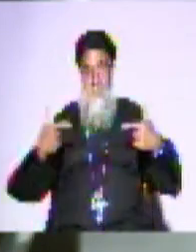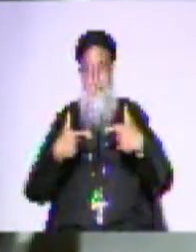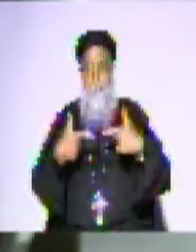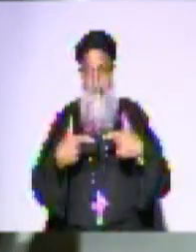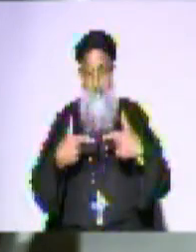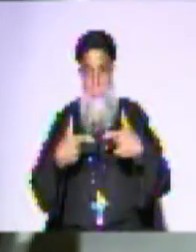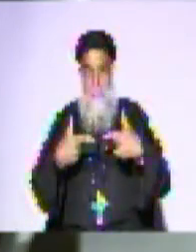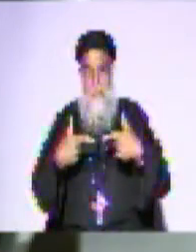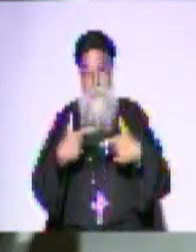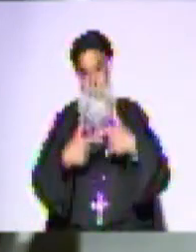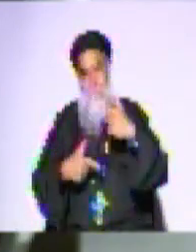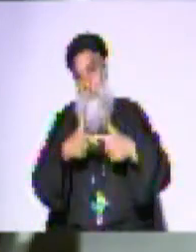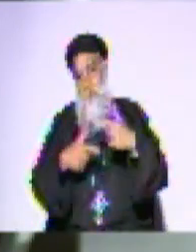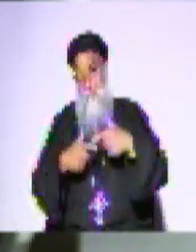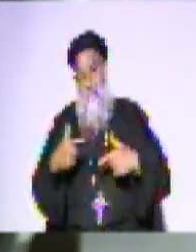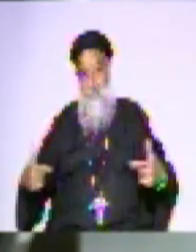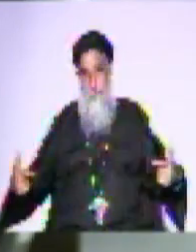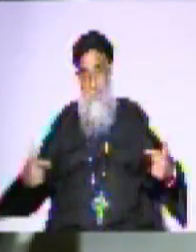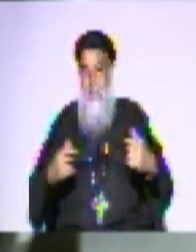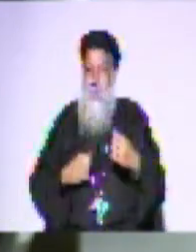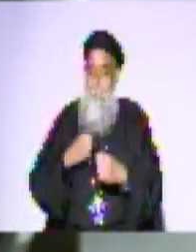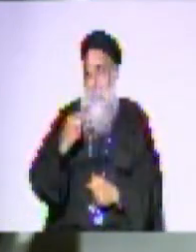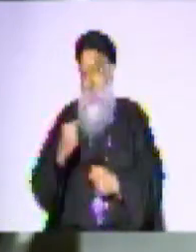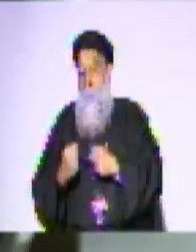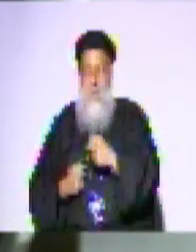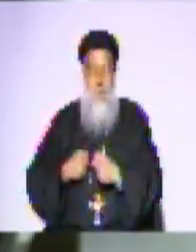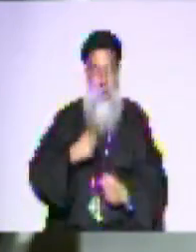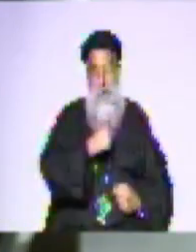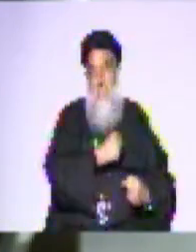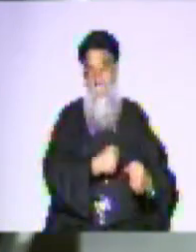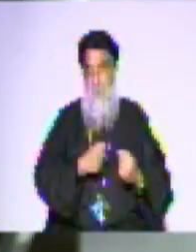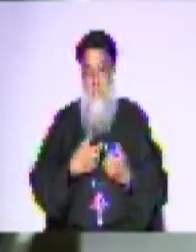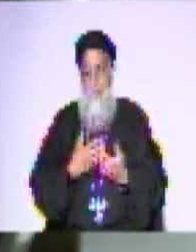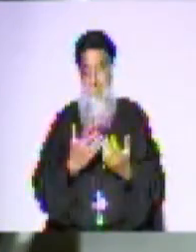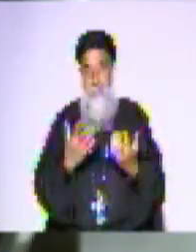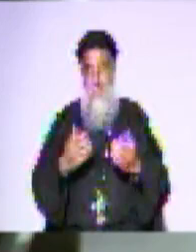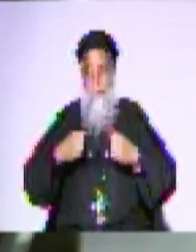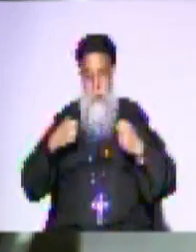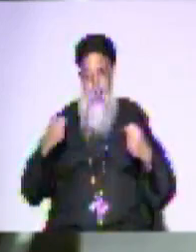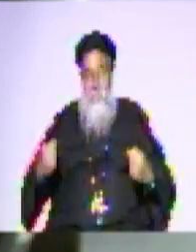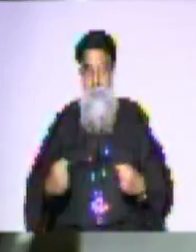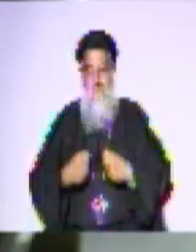فيبتدي ياخد بقى مواقف عنيفة، فينتشر العنف،